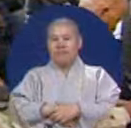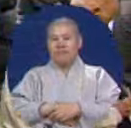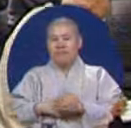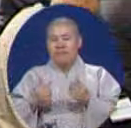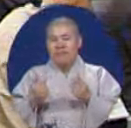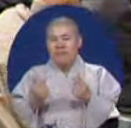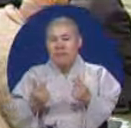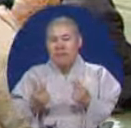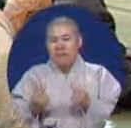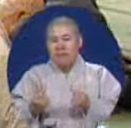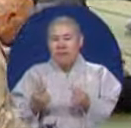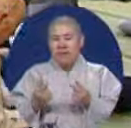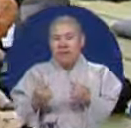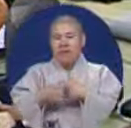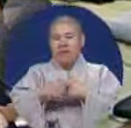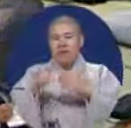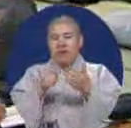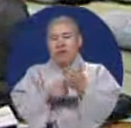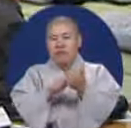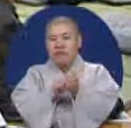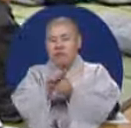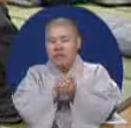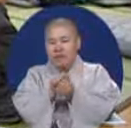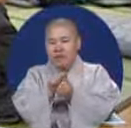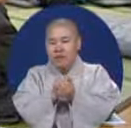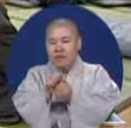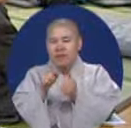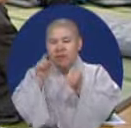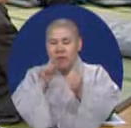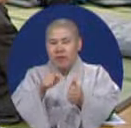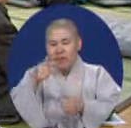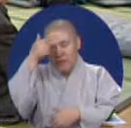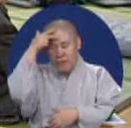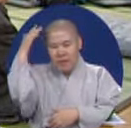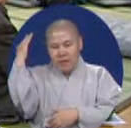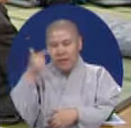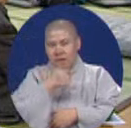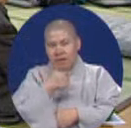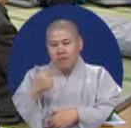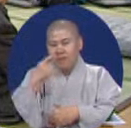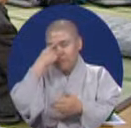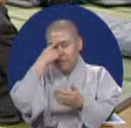그렇게 마음을 닦으라고 옛날